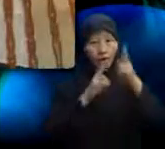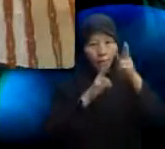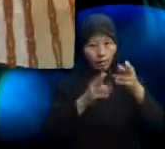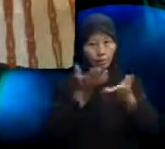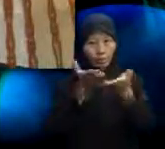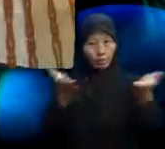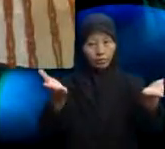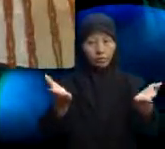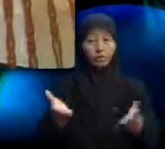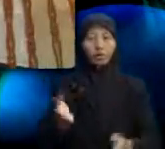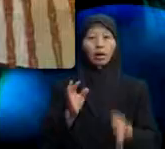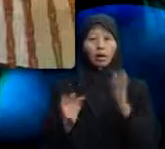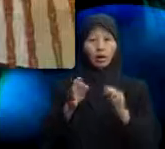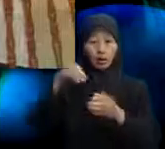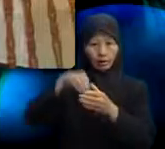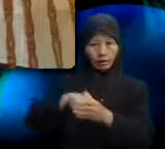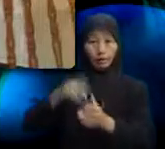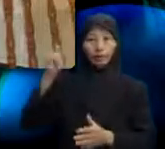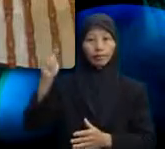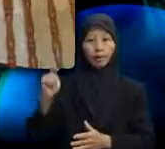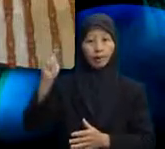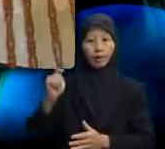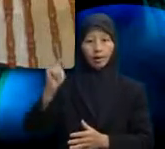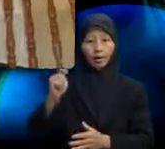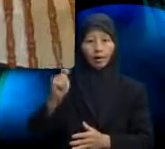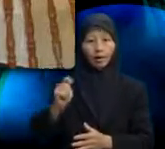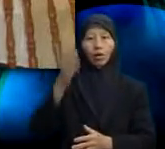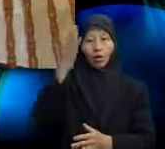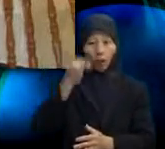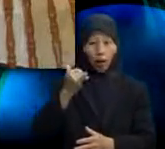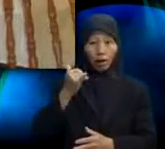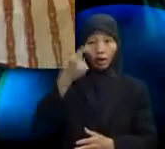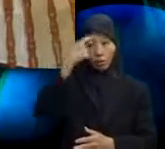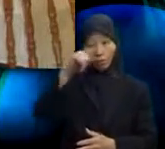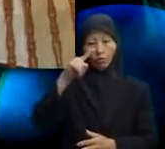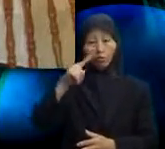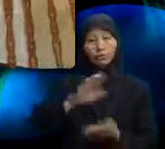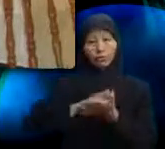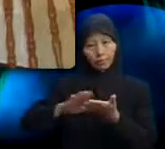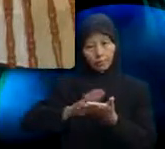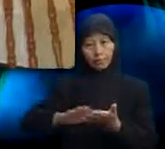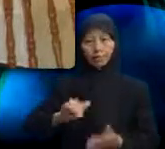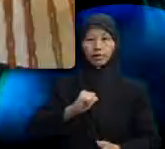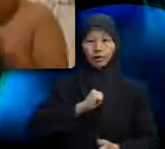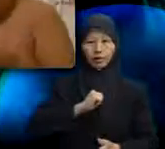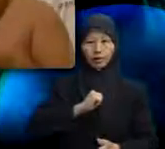Rakan-rakan yang dihormati sekalian, semasa berada di dalam bilik air, tujuan utama kita ialah untuk membersihkan